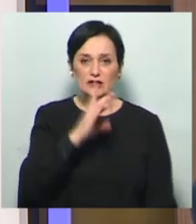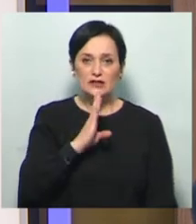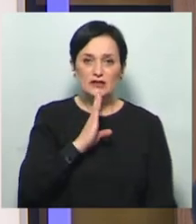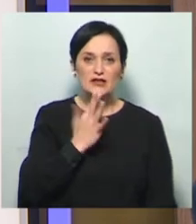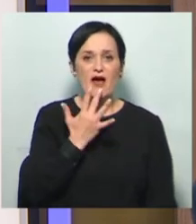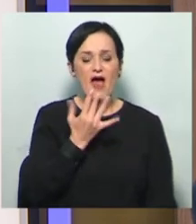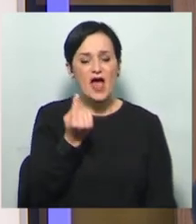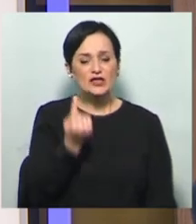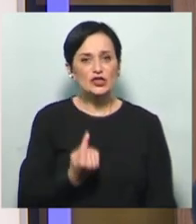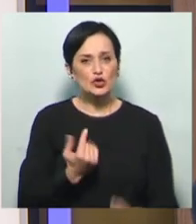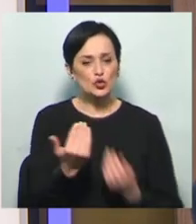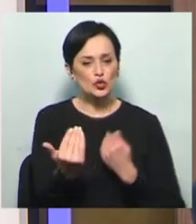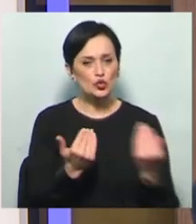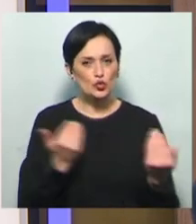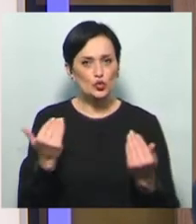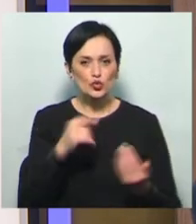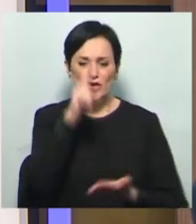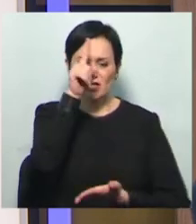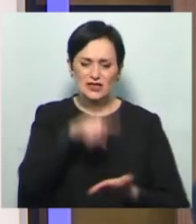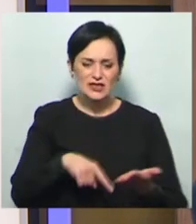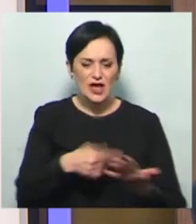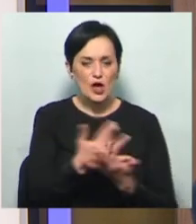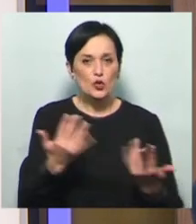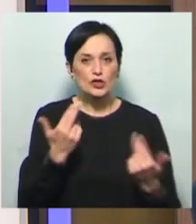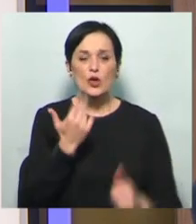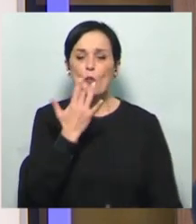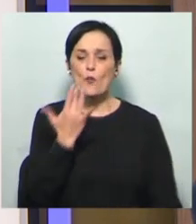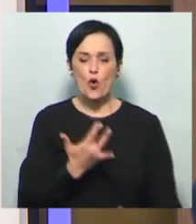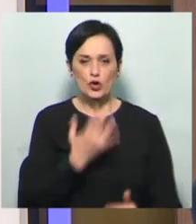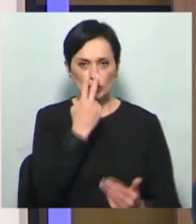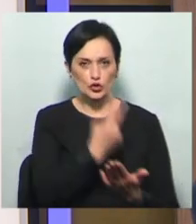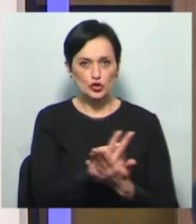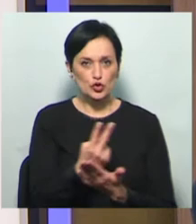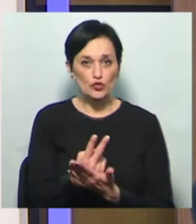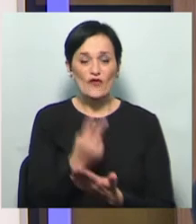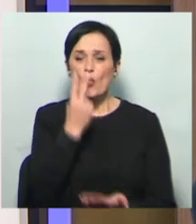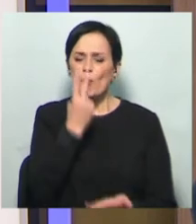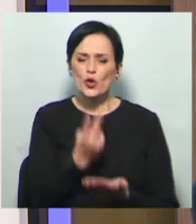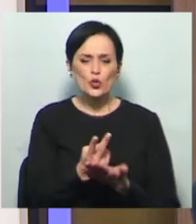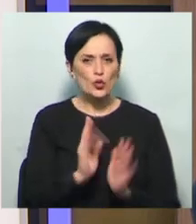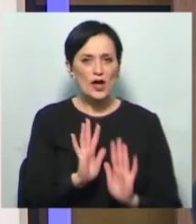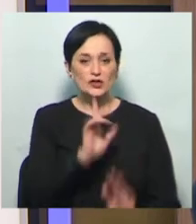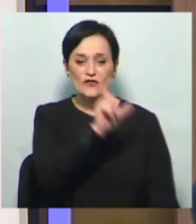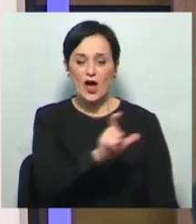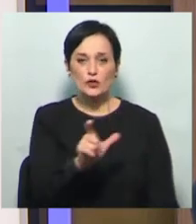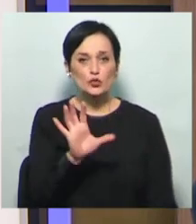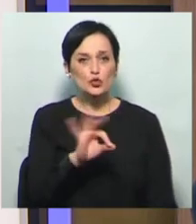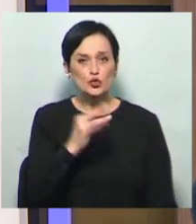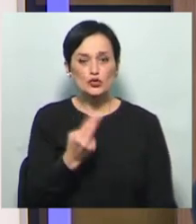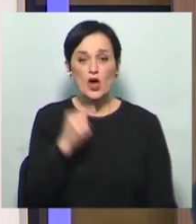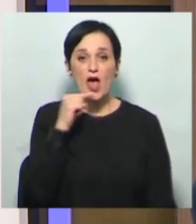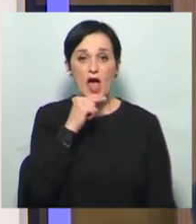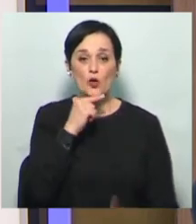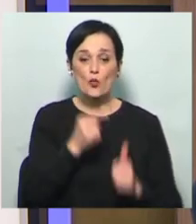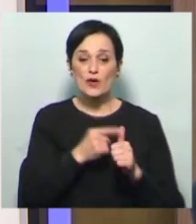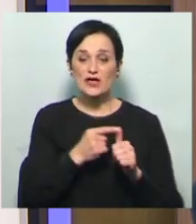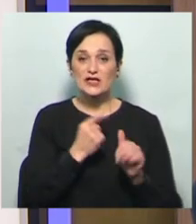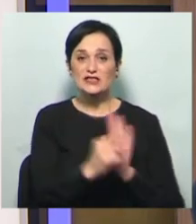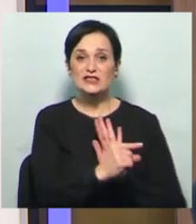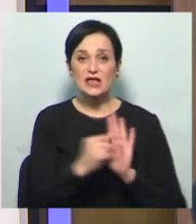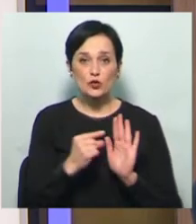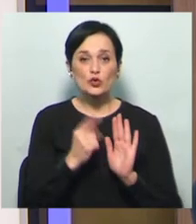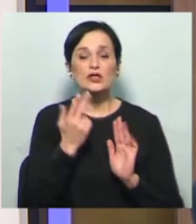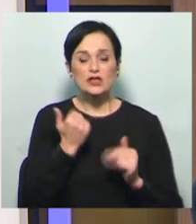ეთნიკური კუთვნილებისა, რელიგიური მწამსისა და პოლიტიკური შეხედულებისა. მიუხედავად ადამიანის სოციალურ-ეკონომიკური სტატუსისა და რა თქმა